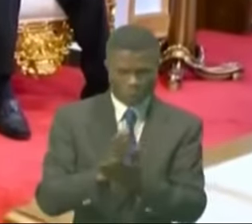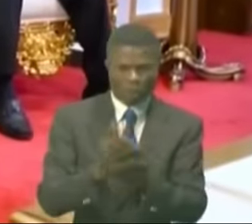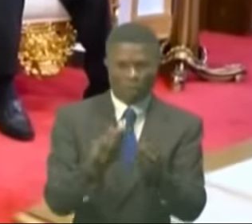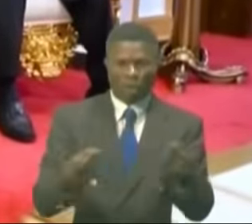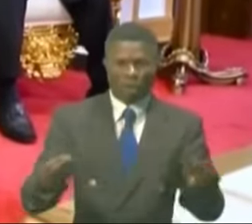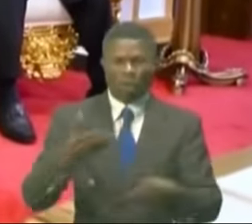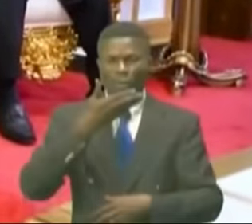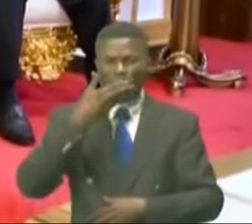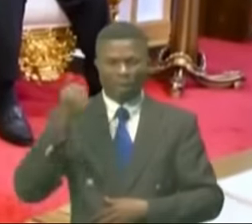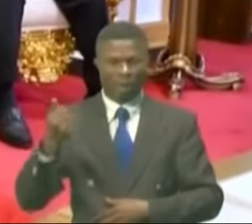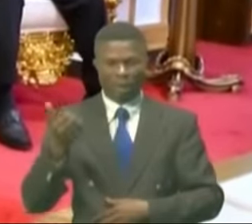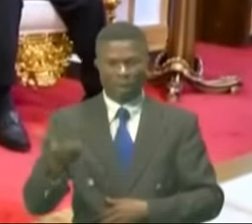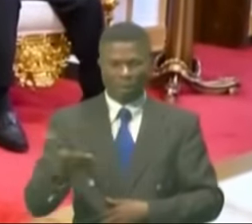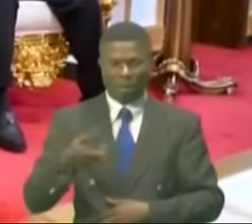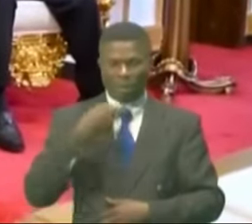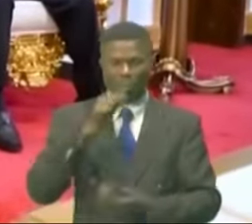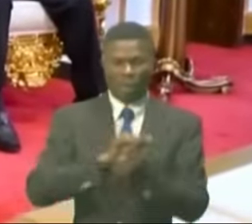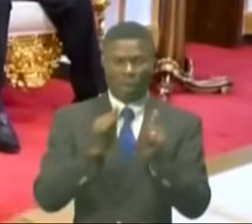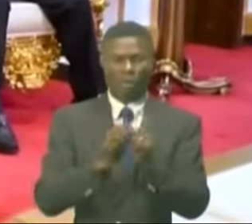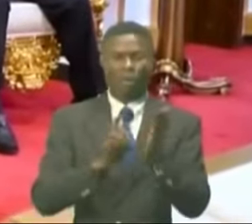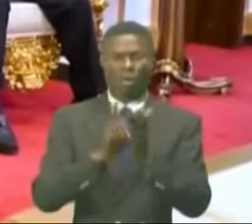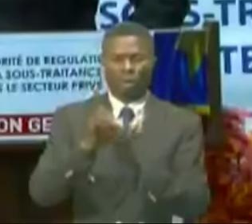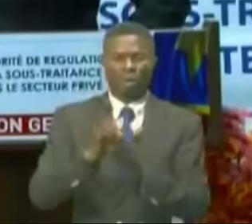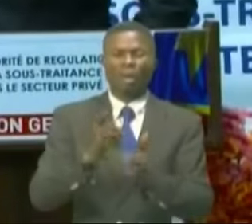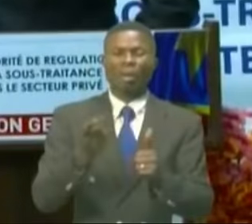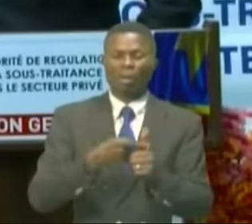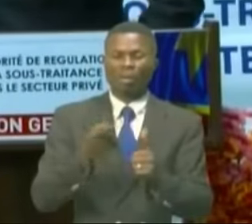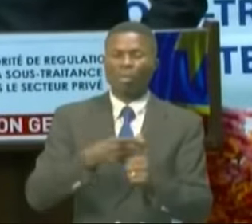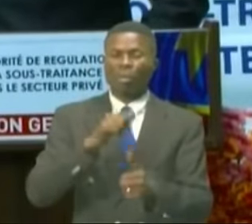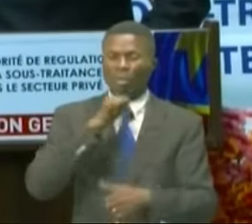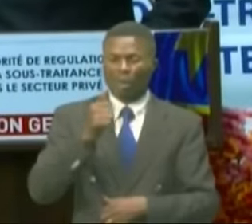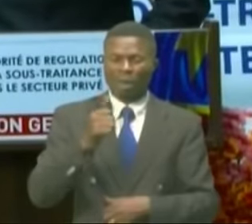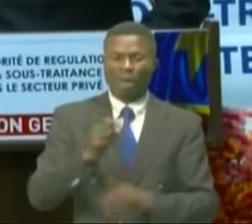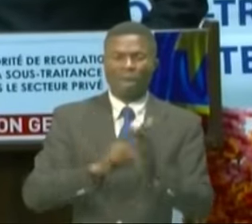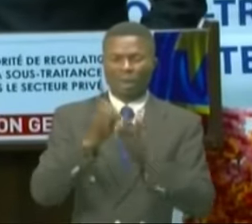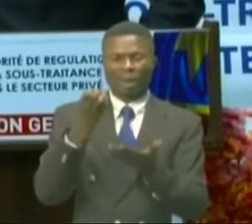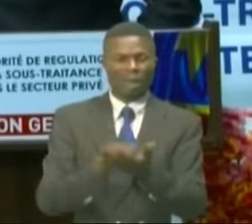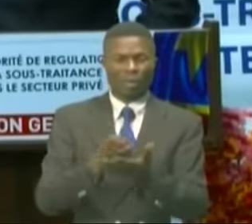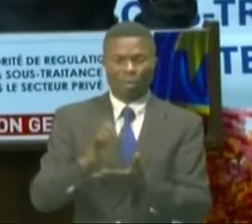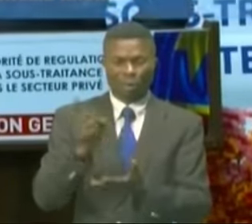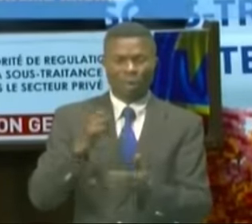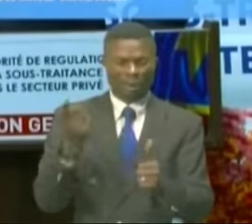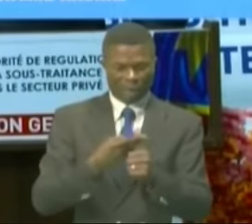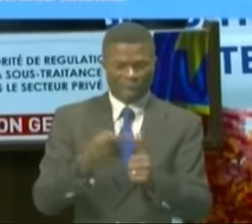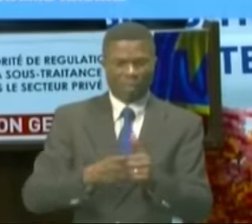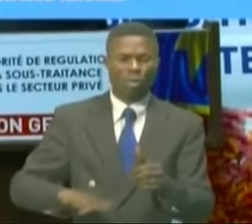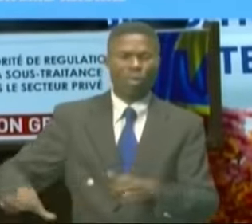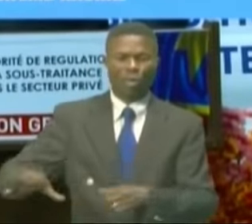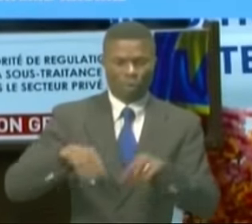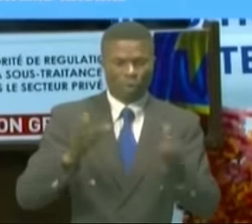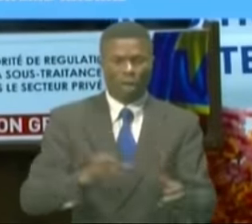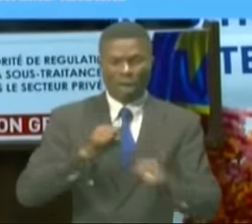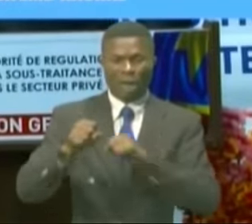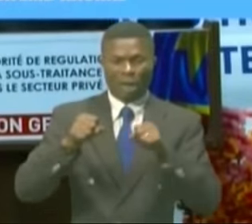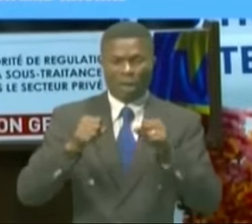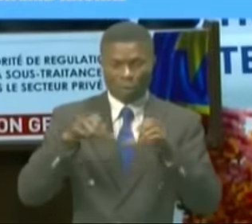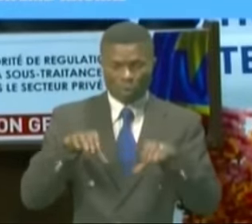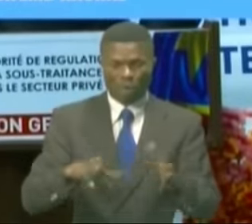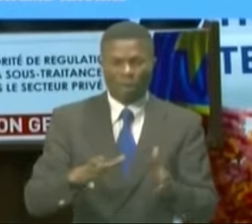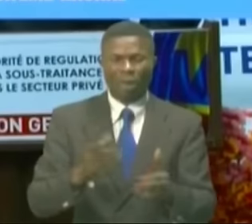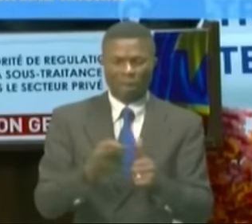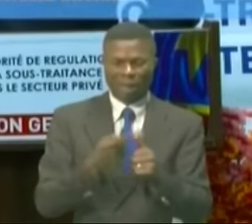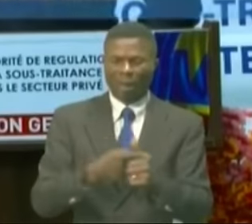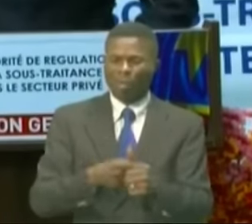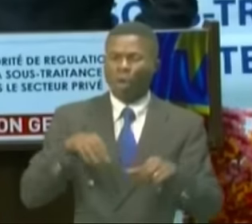résultats probants. Quand on parle du développement, on ne parle pas d'un développement économique sans les nationaux. Donc le combat du président, c'est un combat